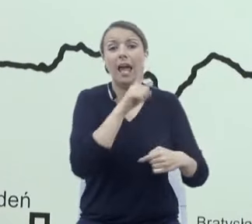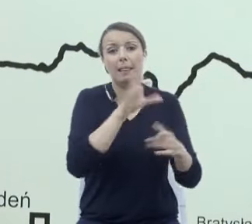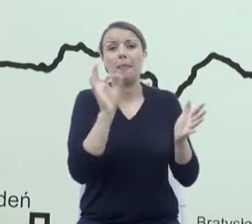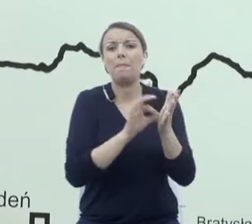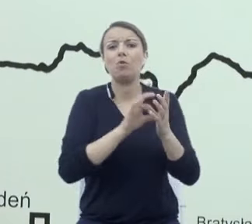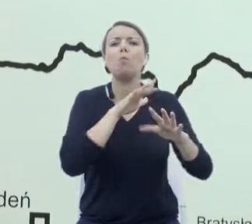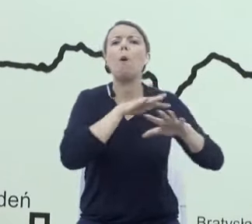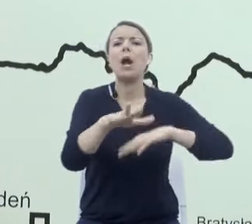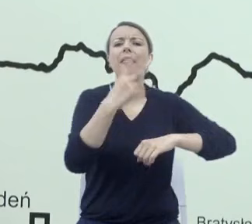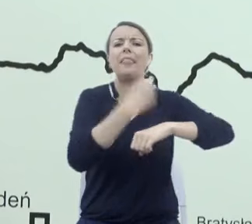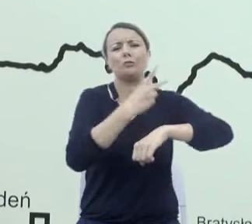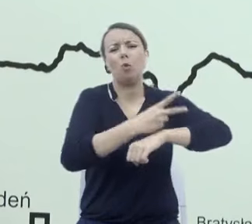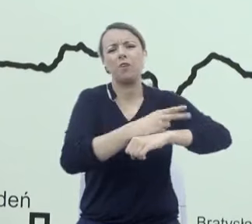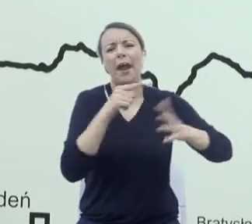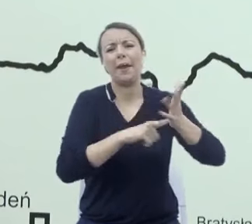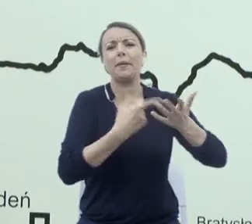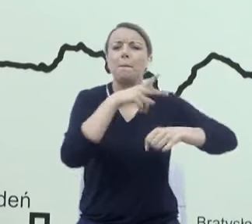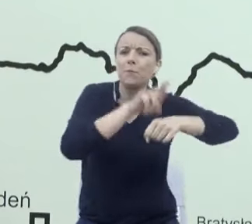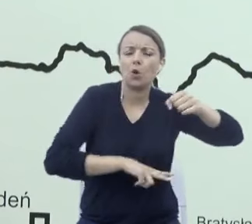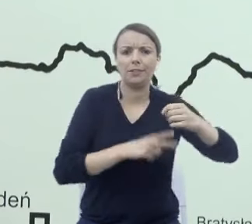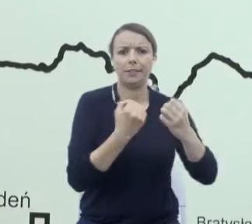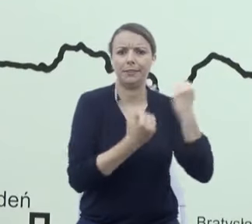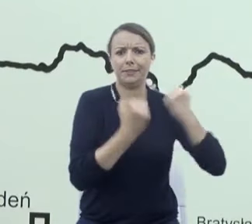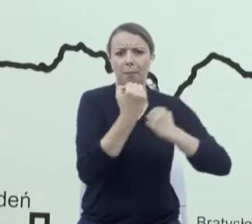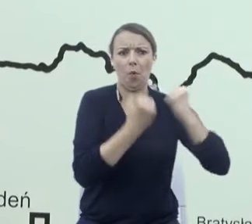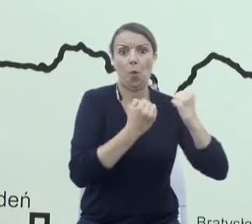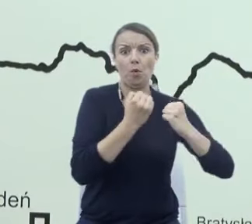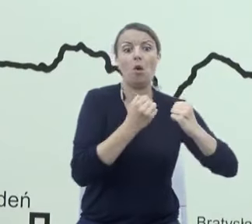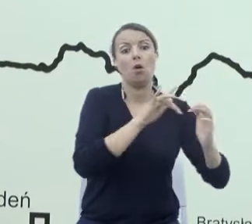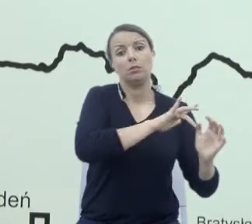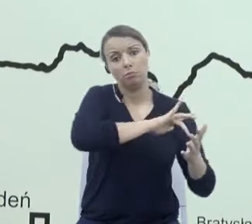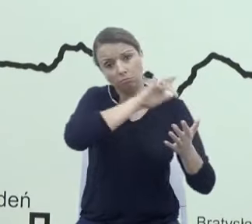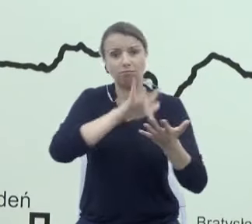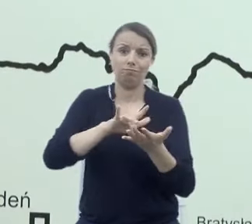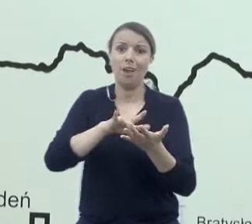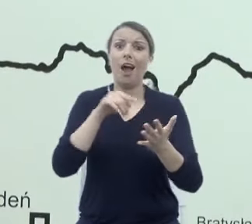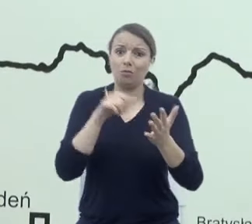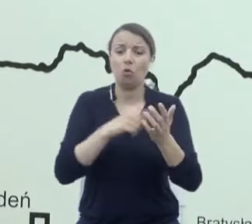słynne taksówki z policjantami, którzy ten spektakl nienawiści i tak dalej